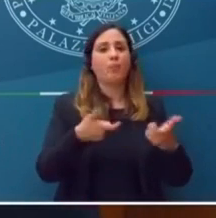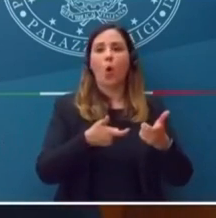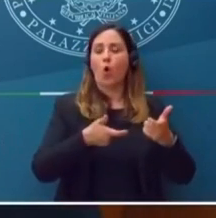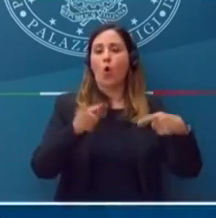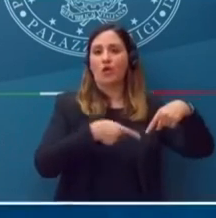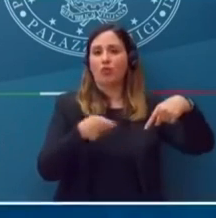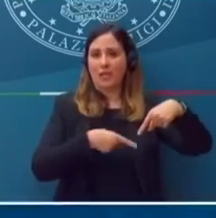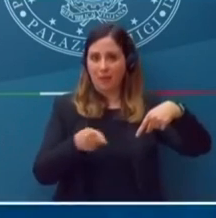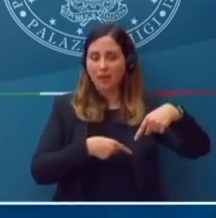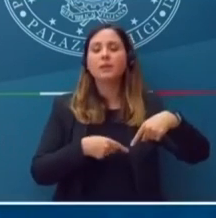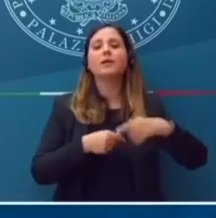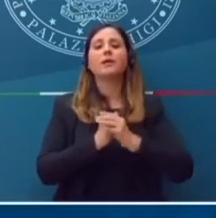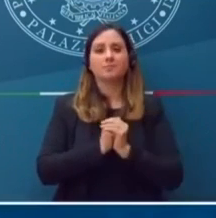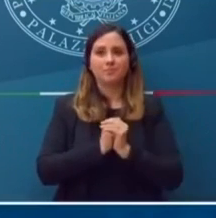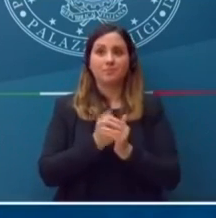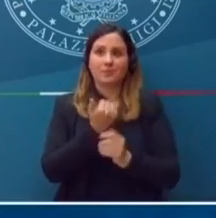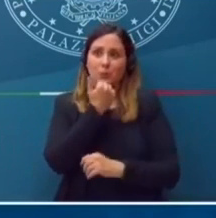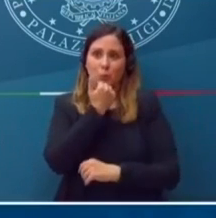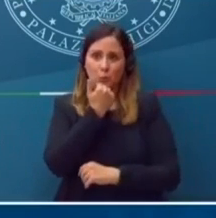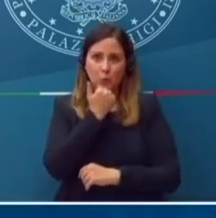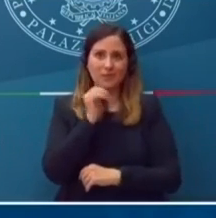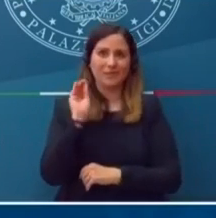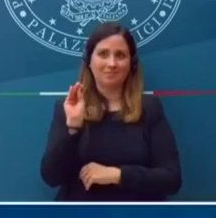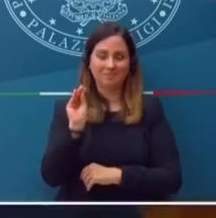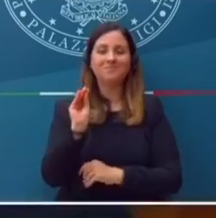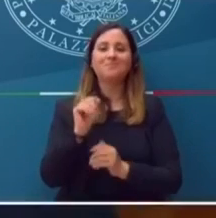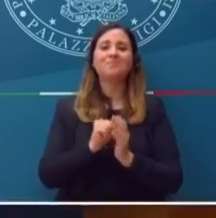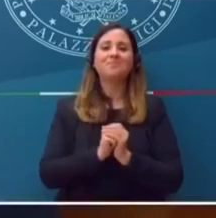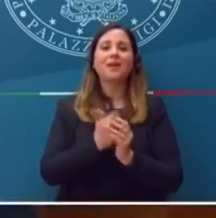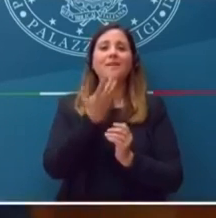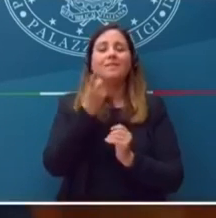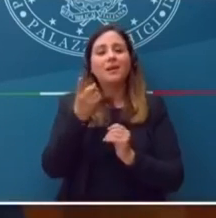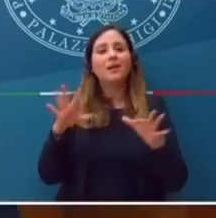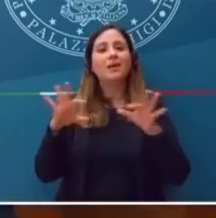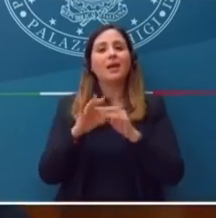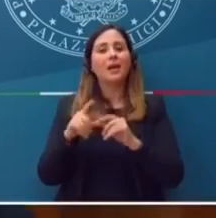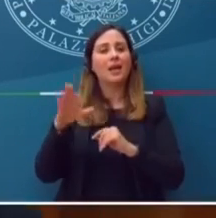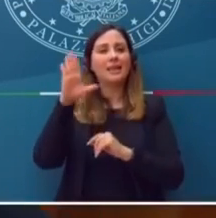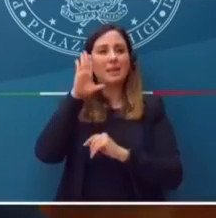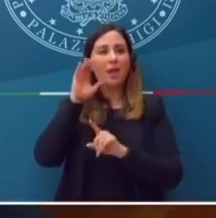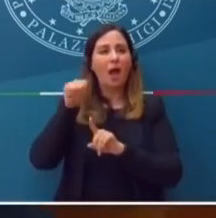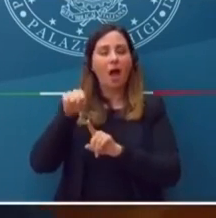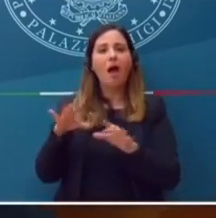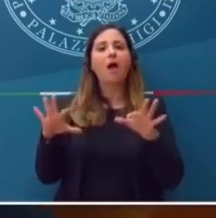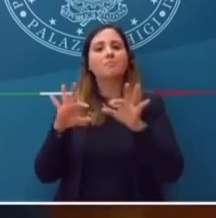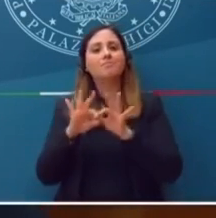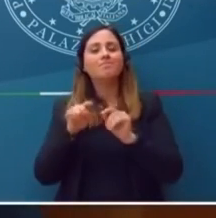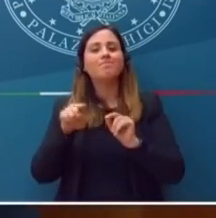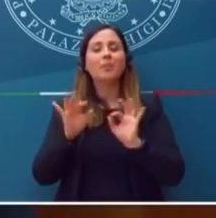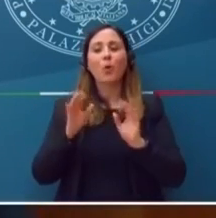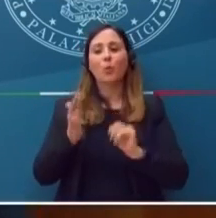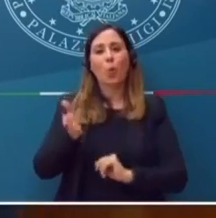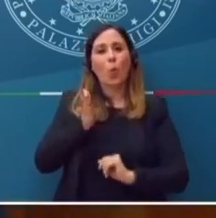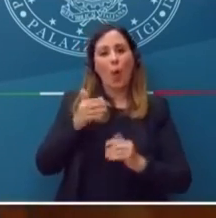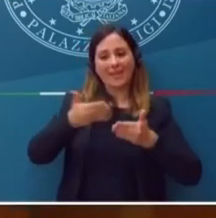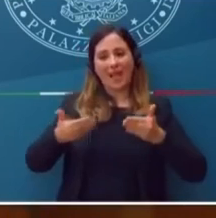parole, scusi se mi trattengo, alle sue parole in Libia, quando ha ringraziato la Guardia Costiera. Come sa,